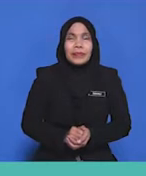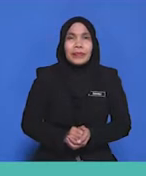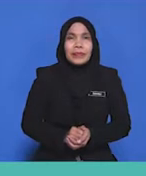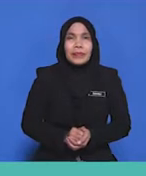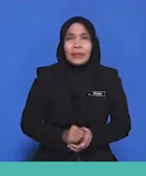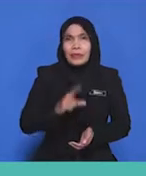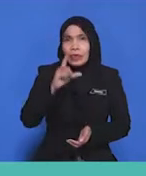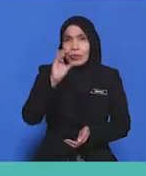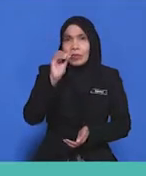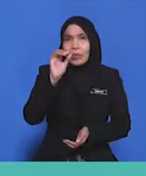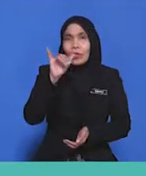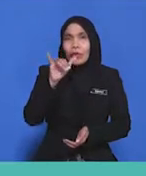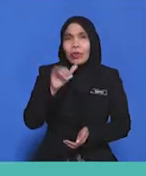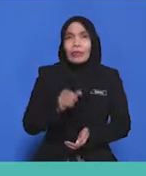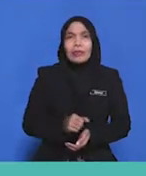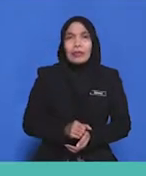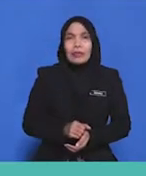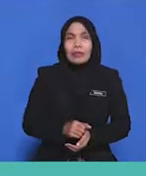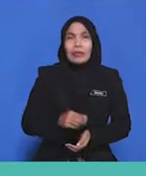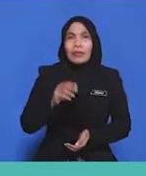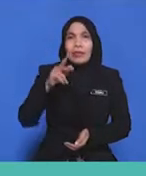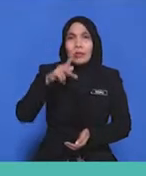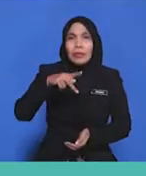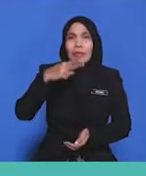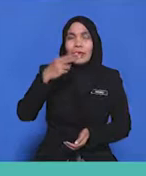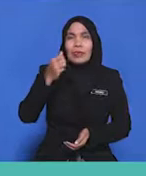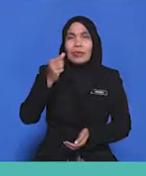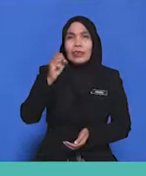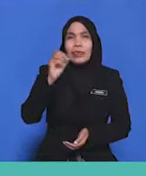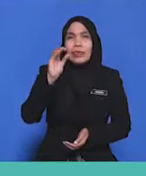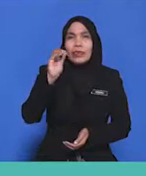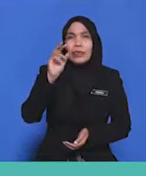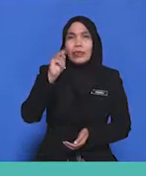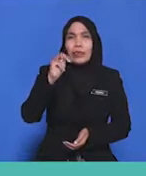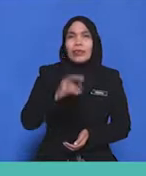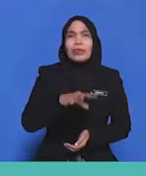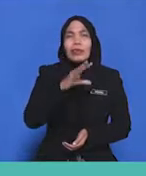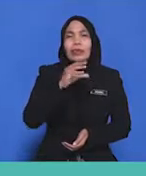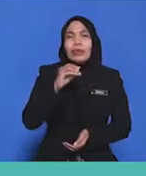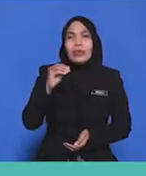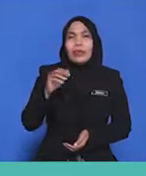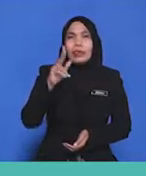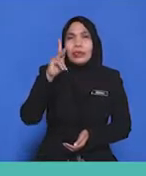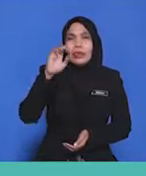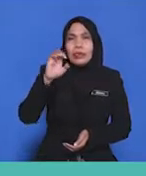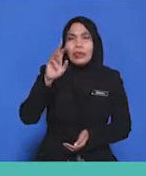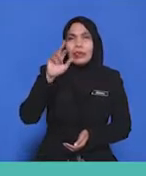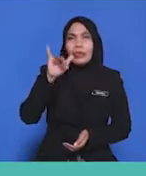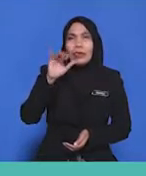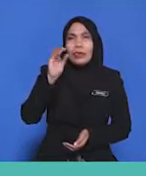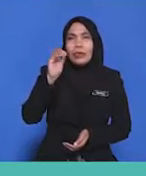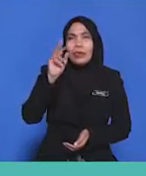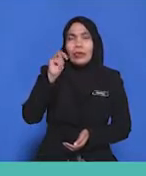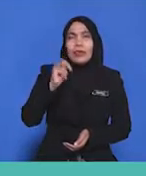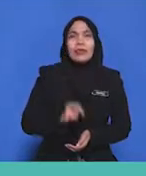MacPherson dan Keyon, sekolah, keluarga dan rakan sebaya adalah ejen paling